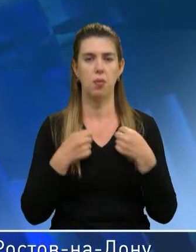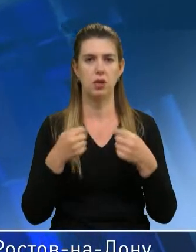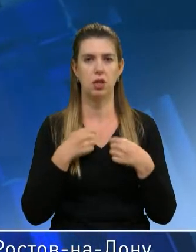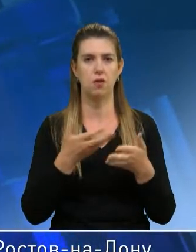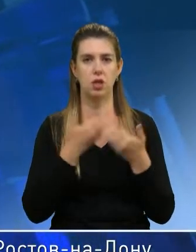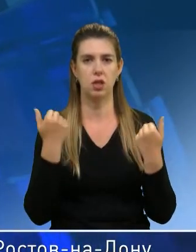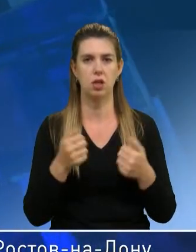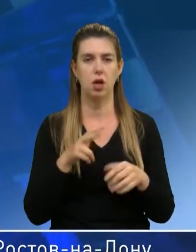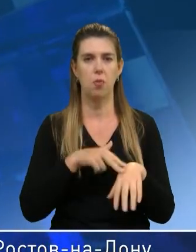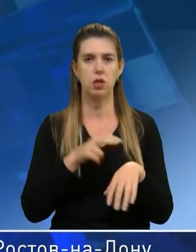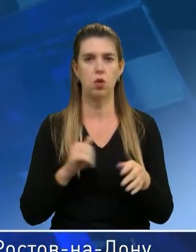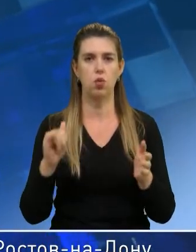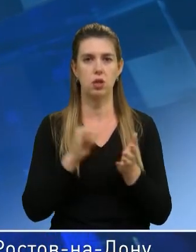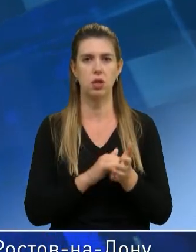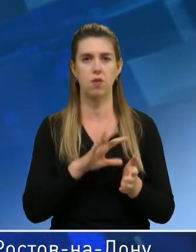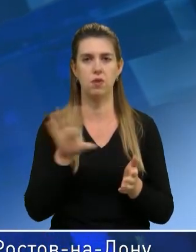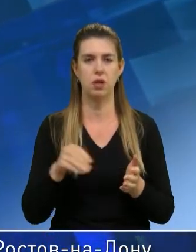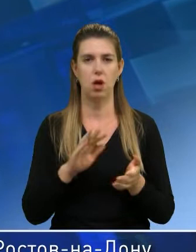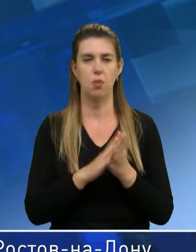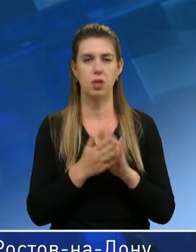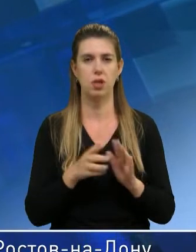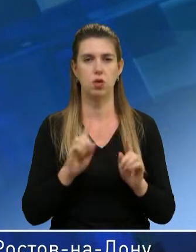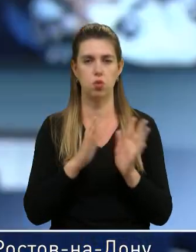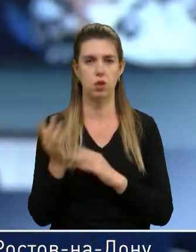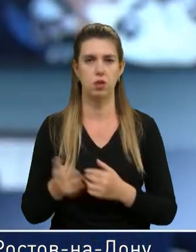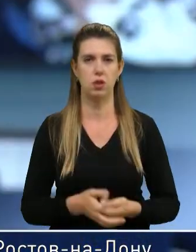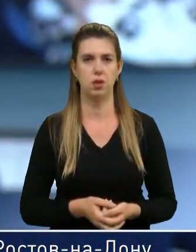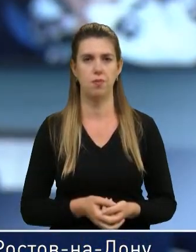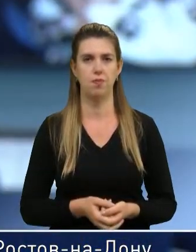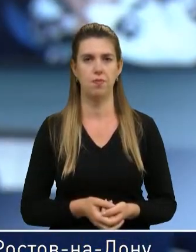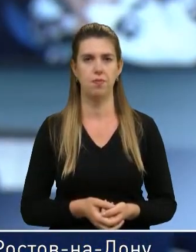нет. Полицейские устанавливают все обстоятельства инцидентов.